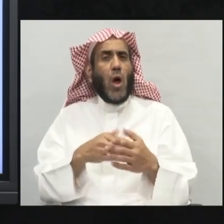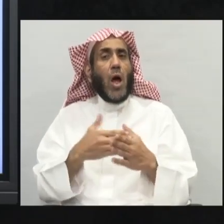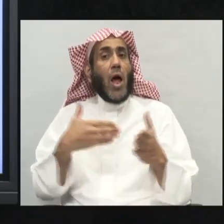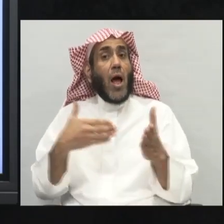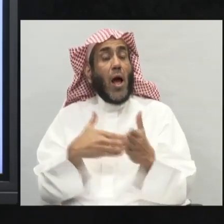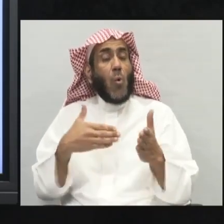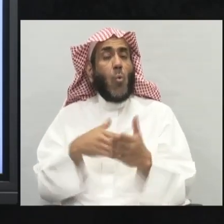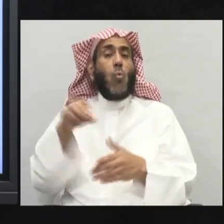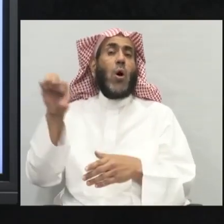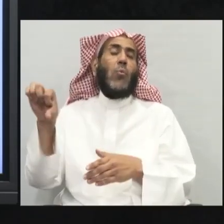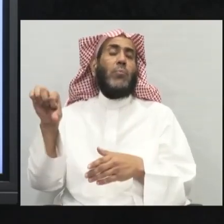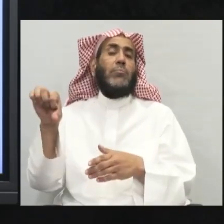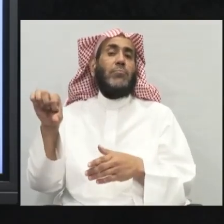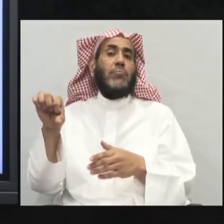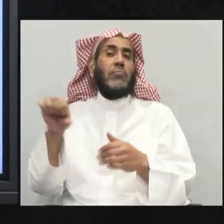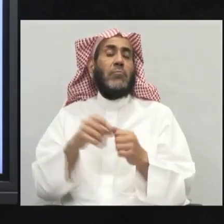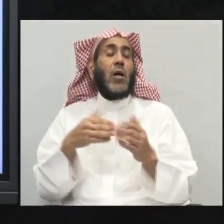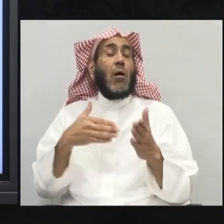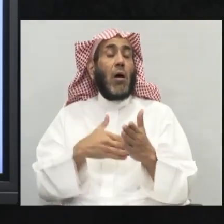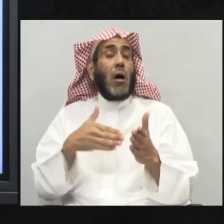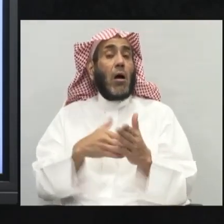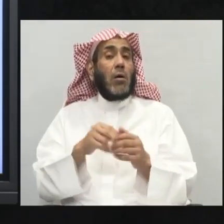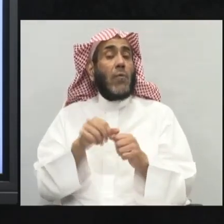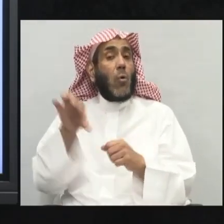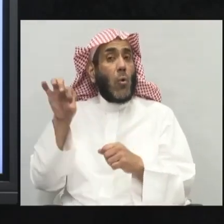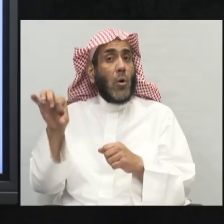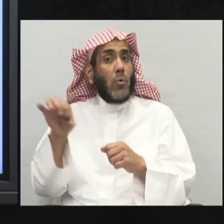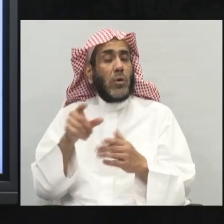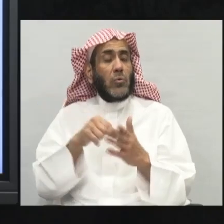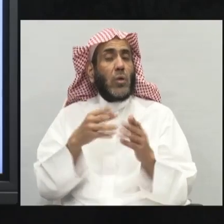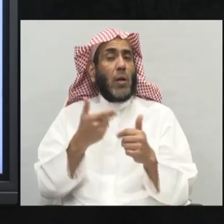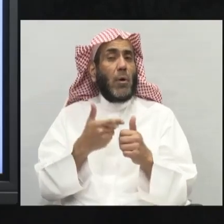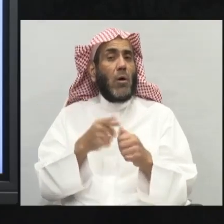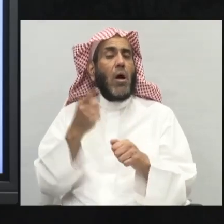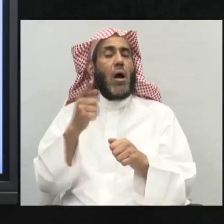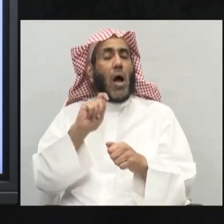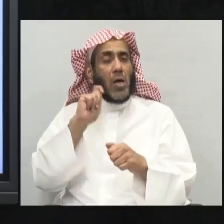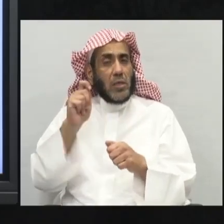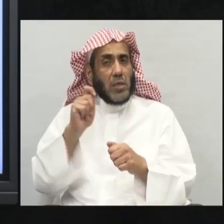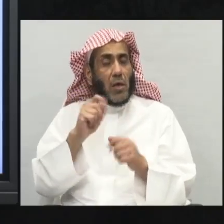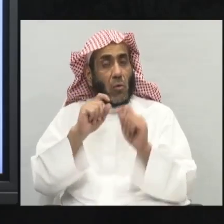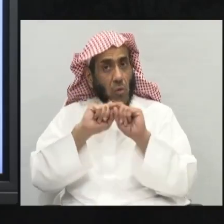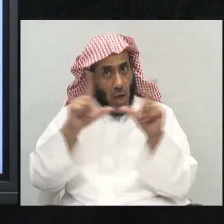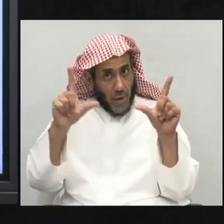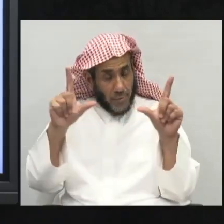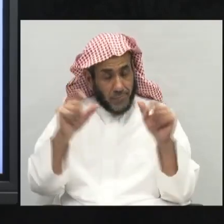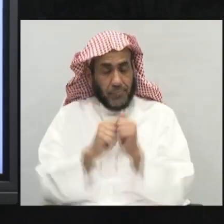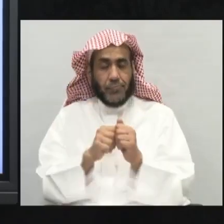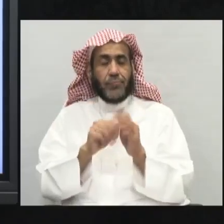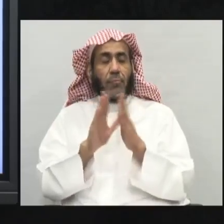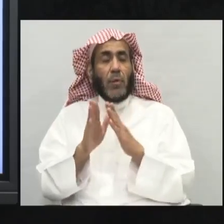الاخر بالواو واذا كان معتل الاخر بالواو ستكون العلامه اصليه ظاهره ايضا